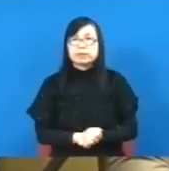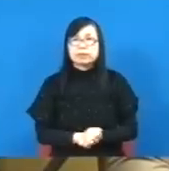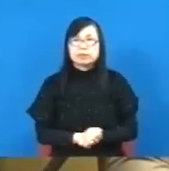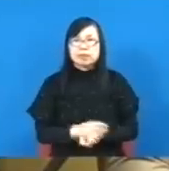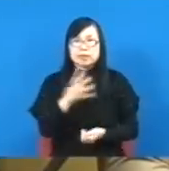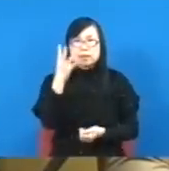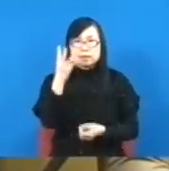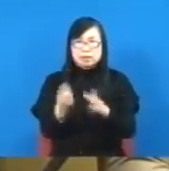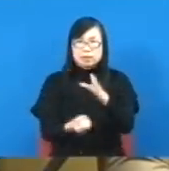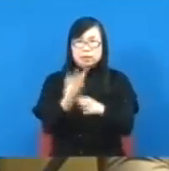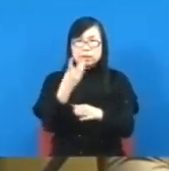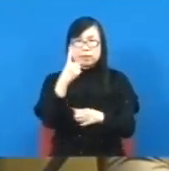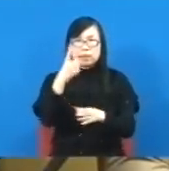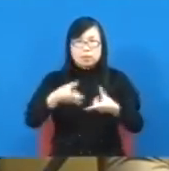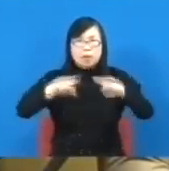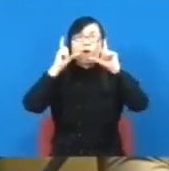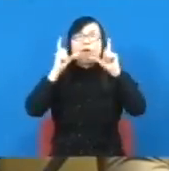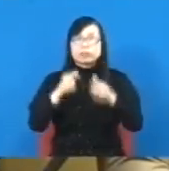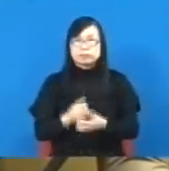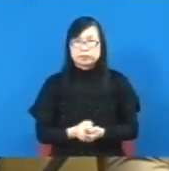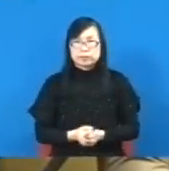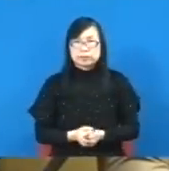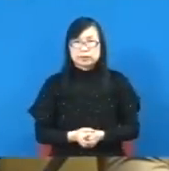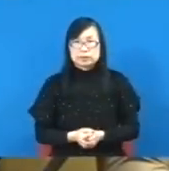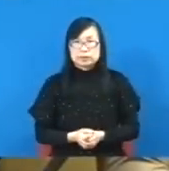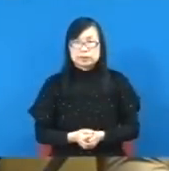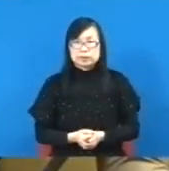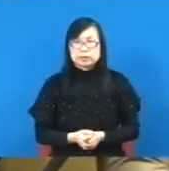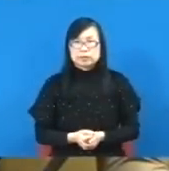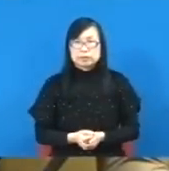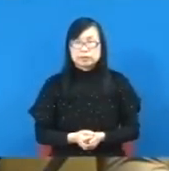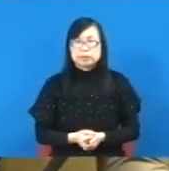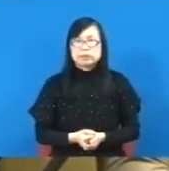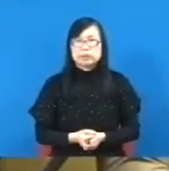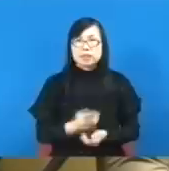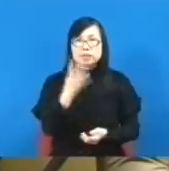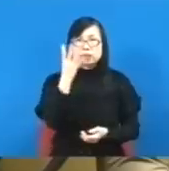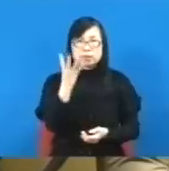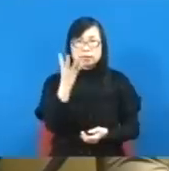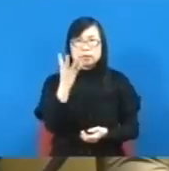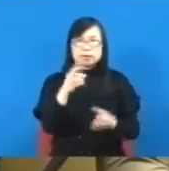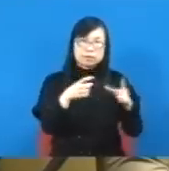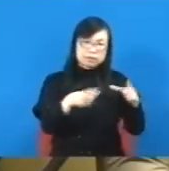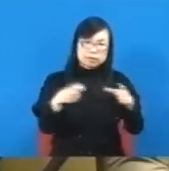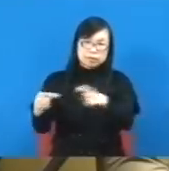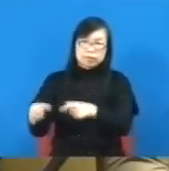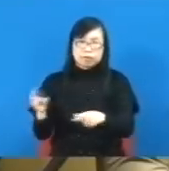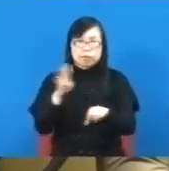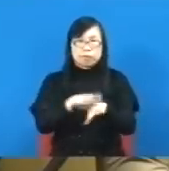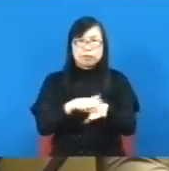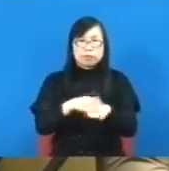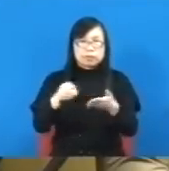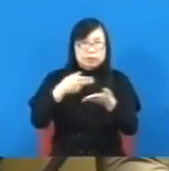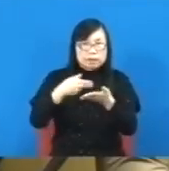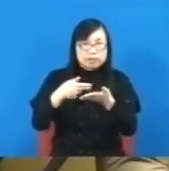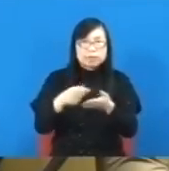菜一湯嘅係咪？ 啊，哇，好耐啦，咪 咁佢咪將四碟餸擺落一個碟嗰度食咯，包